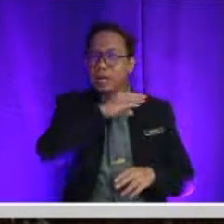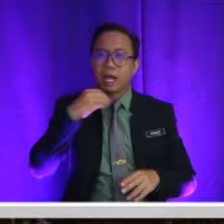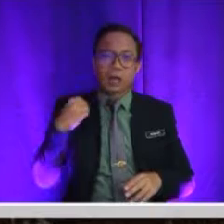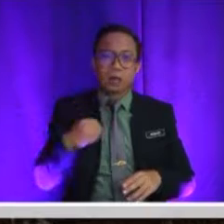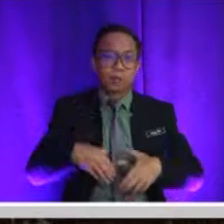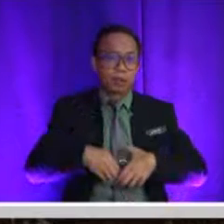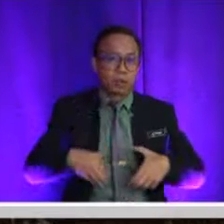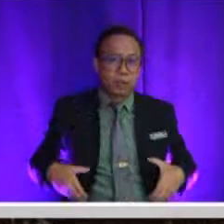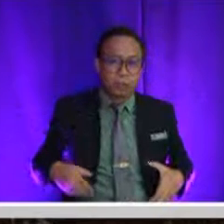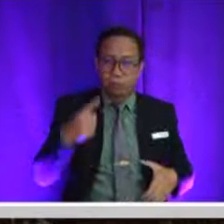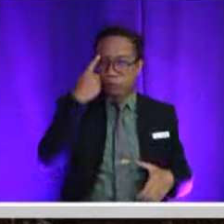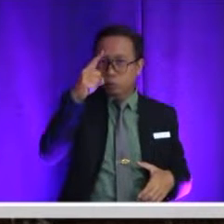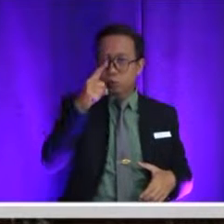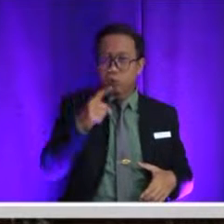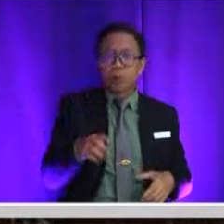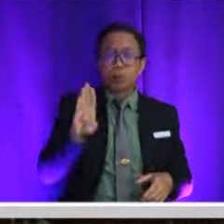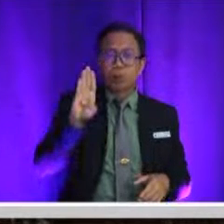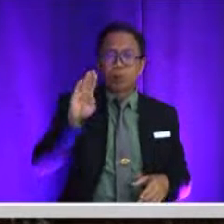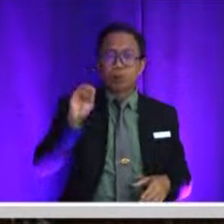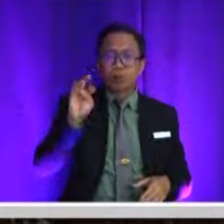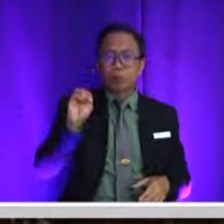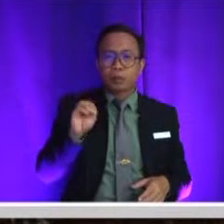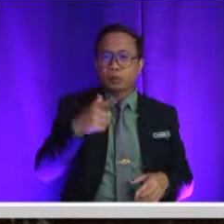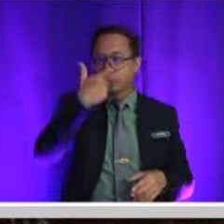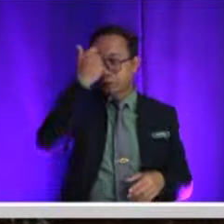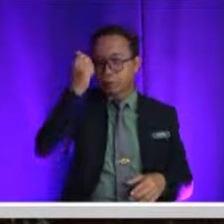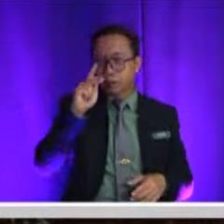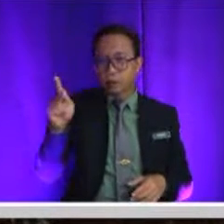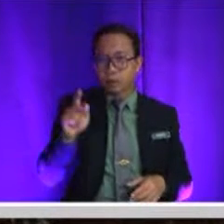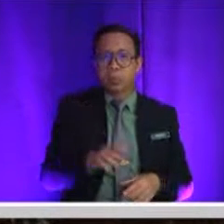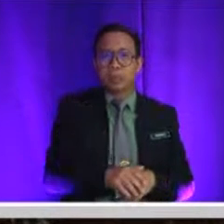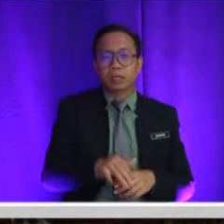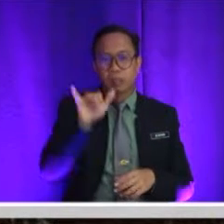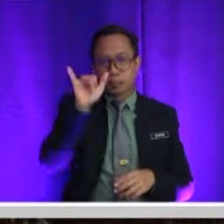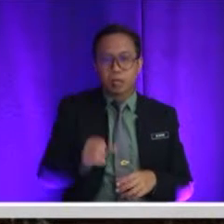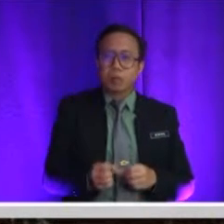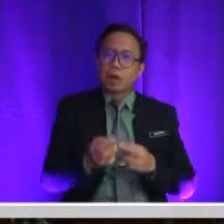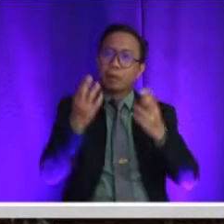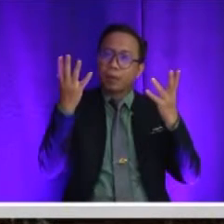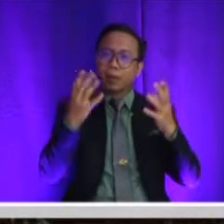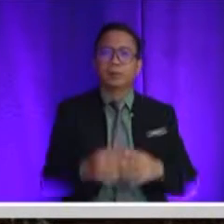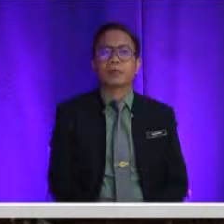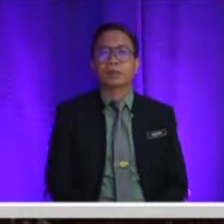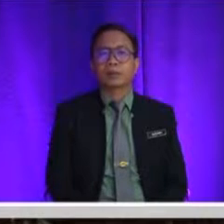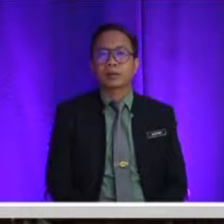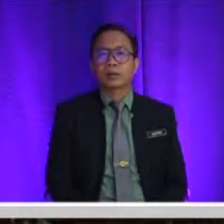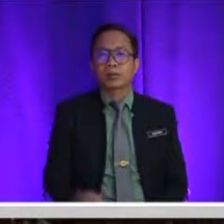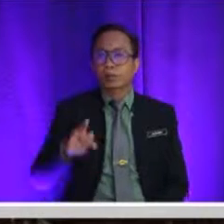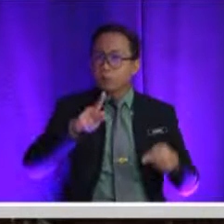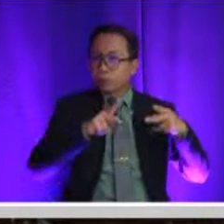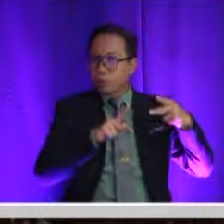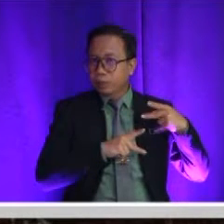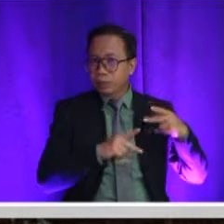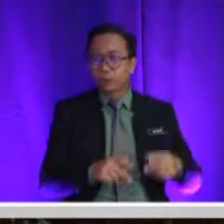berani untuk melepaskan borgol tangan yang menyebabkan kematian yang yang ramai selain itu kominis juga